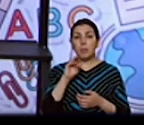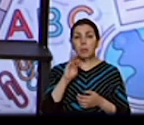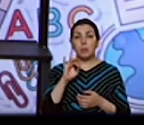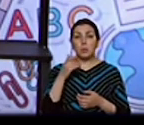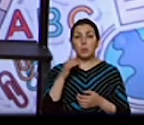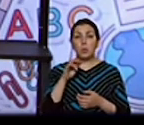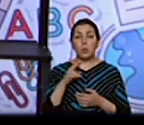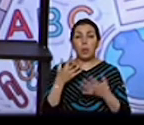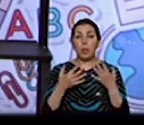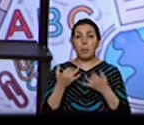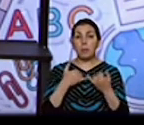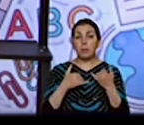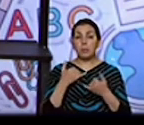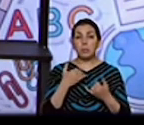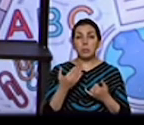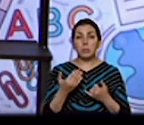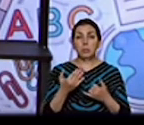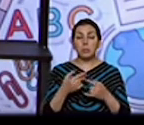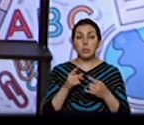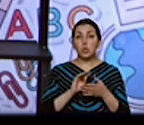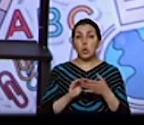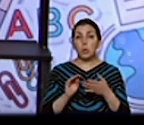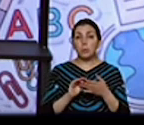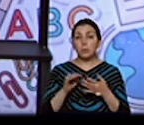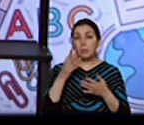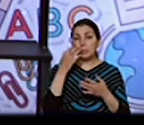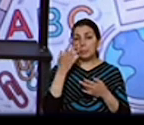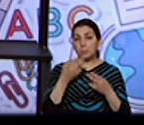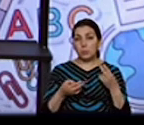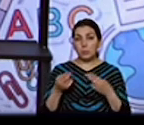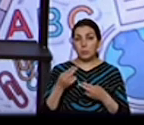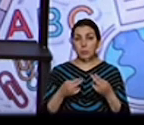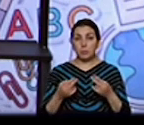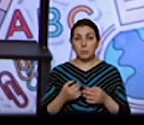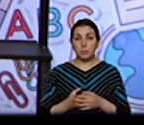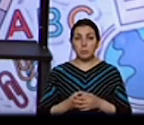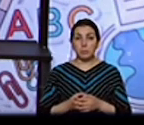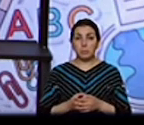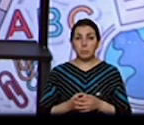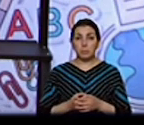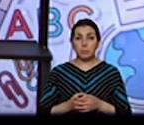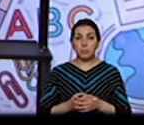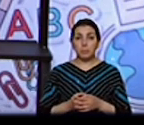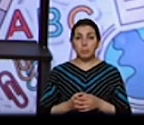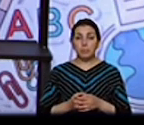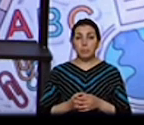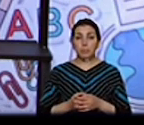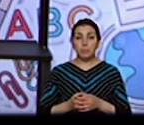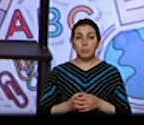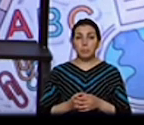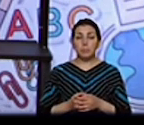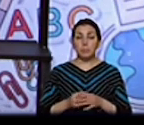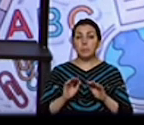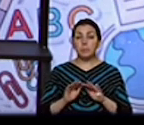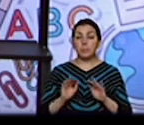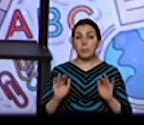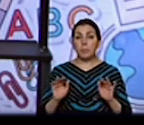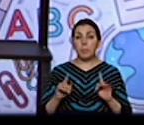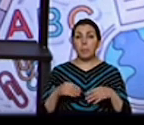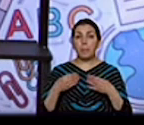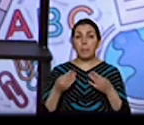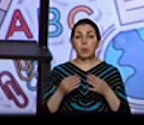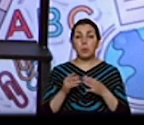Bu haqida yozib, rasmini daftaringizga chizib qo'yasiz. Bolajonlar, berilgan mustaqil